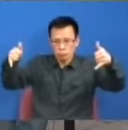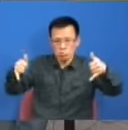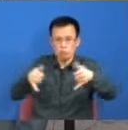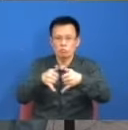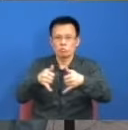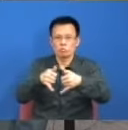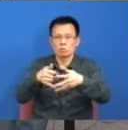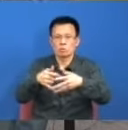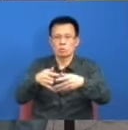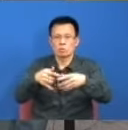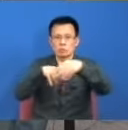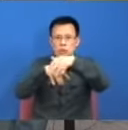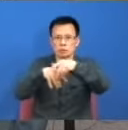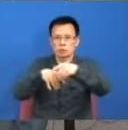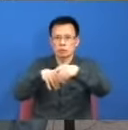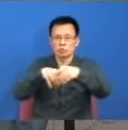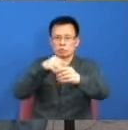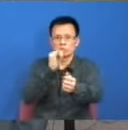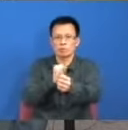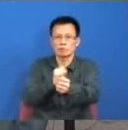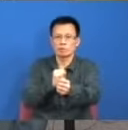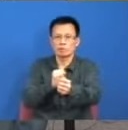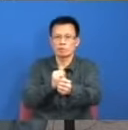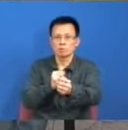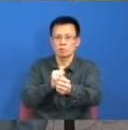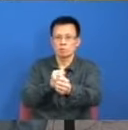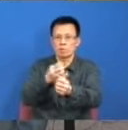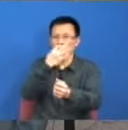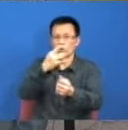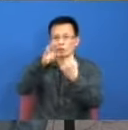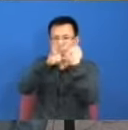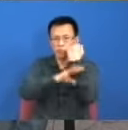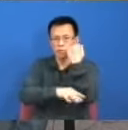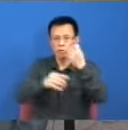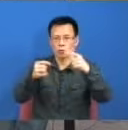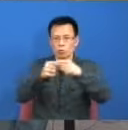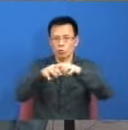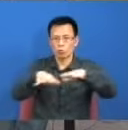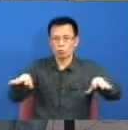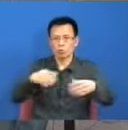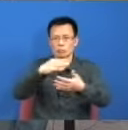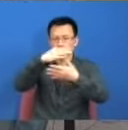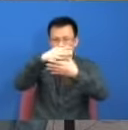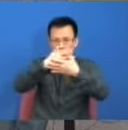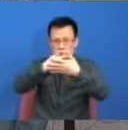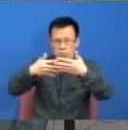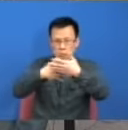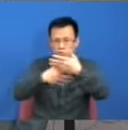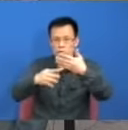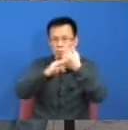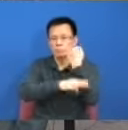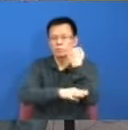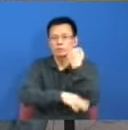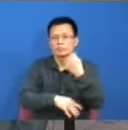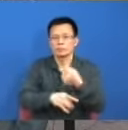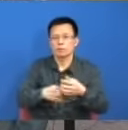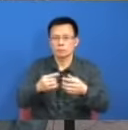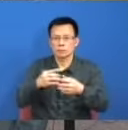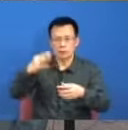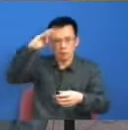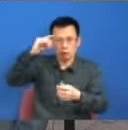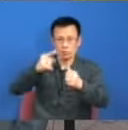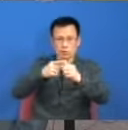違反咗即係所謂嘅公安條例啦，而非法集會嘅話咧，警方咧係會先發出一